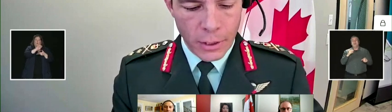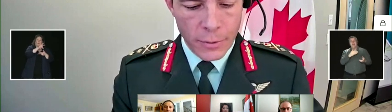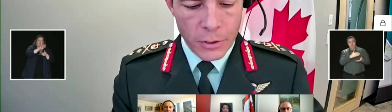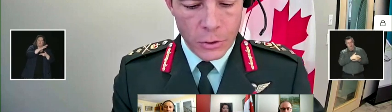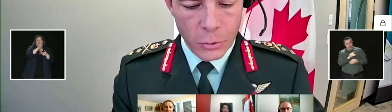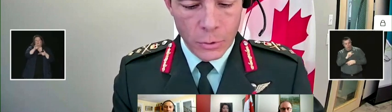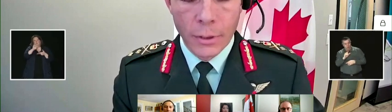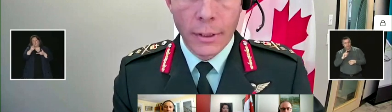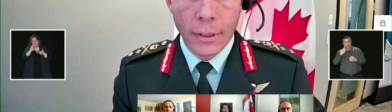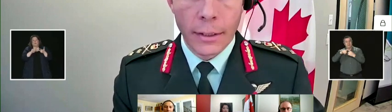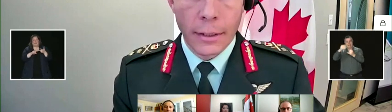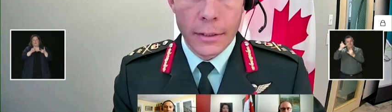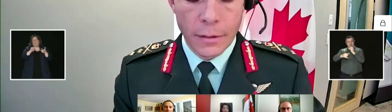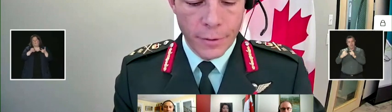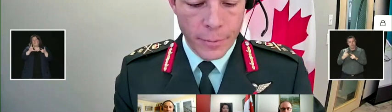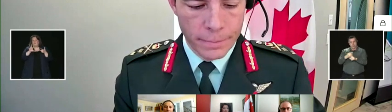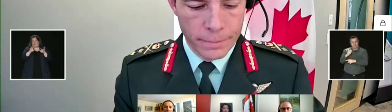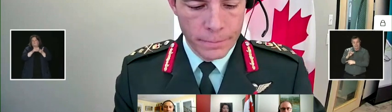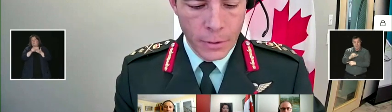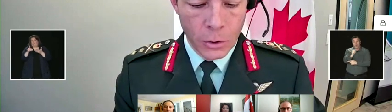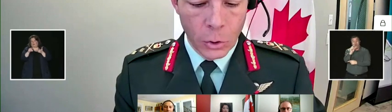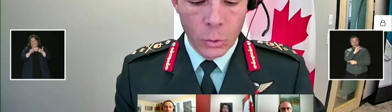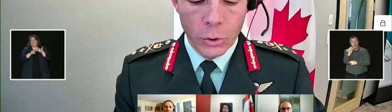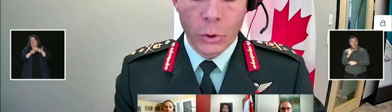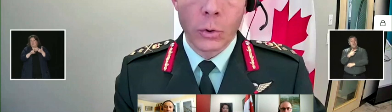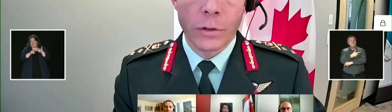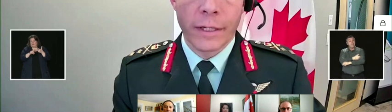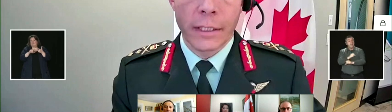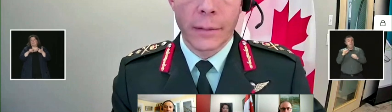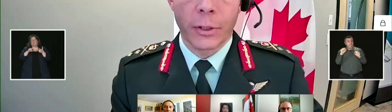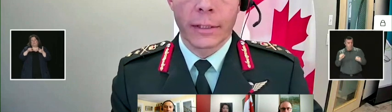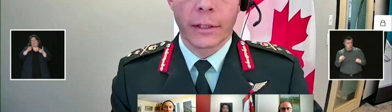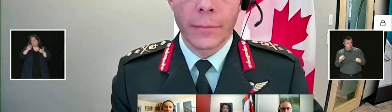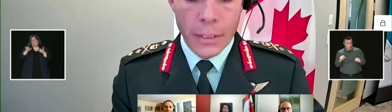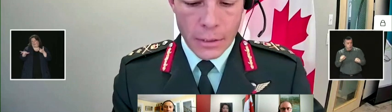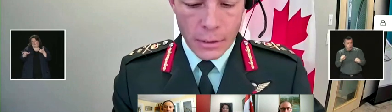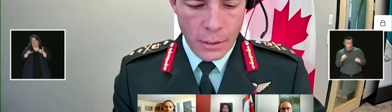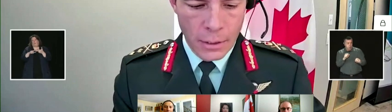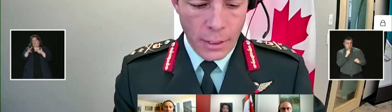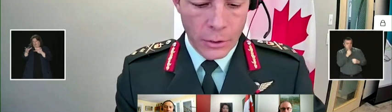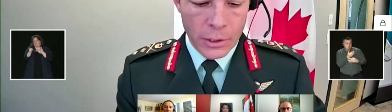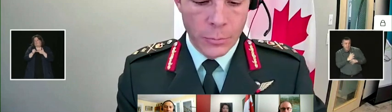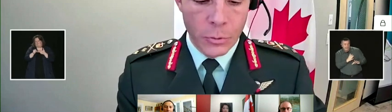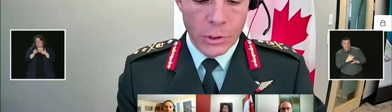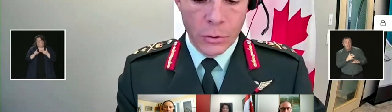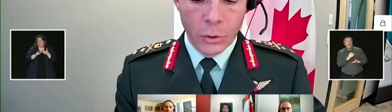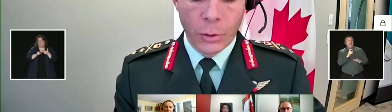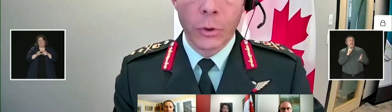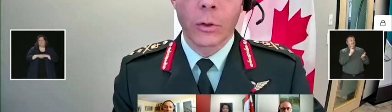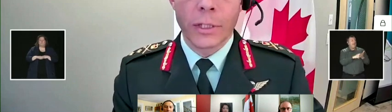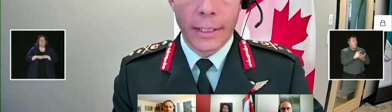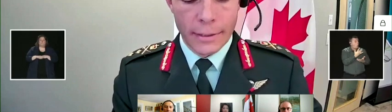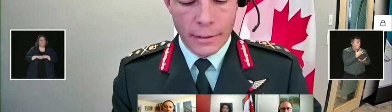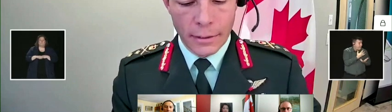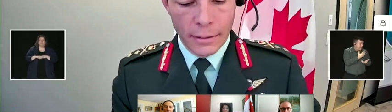provenant de Serum Institute d'ici la fin mai. D'autres doses de vaccins pourraient être mises à notre disposition et nous communiquerons ces quantités